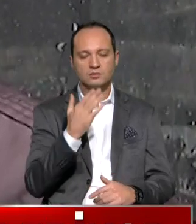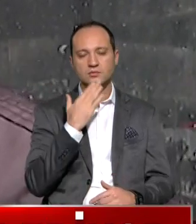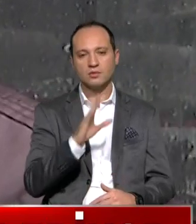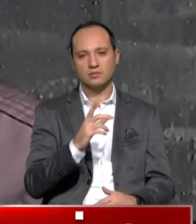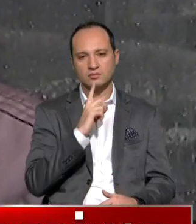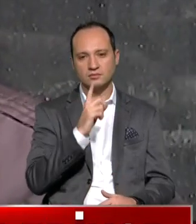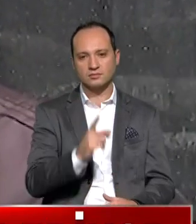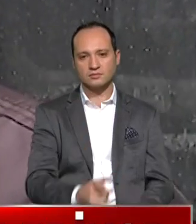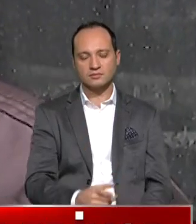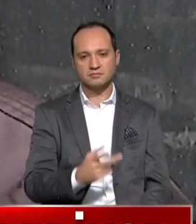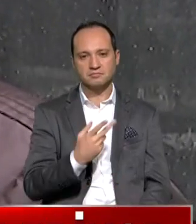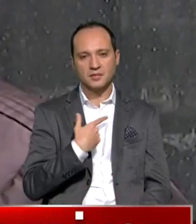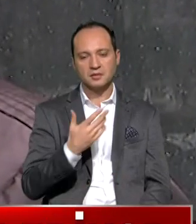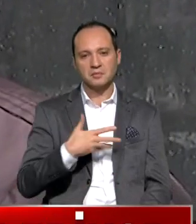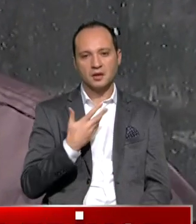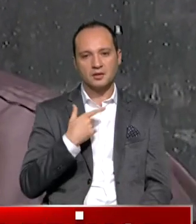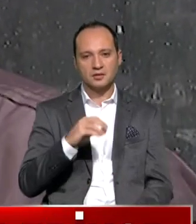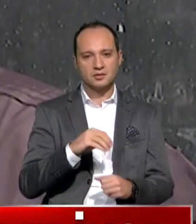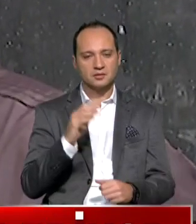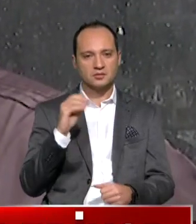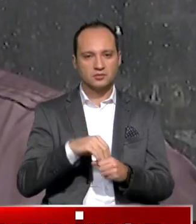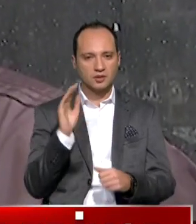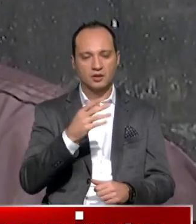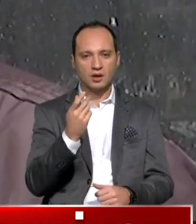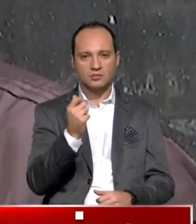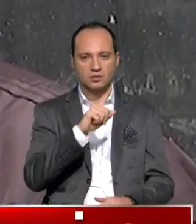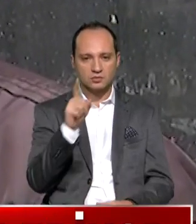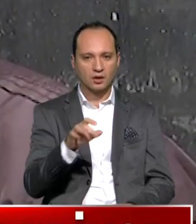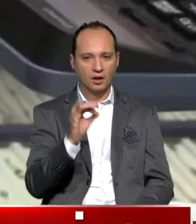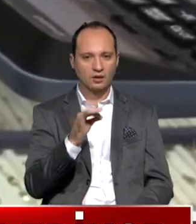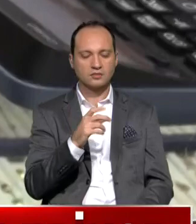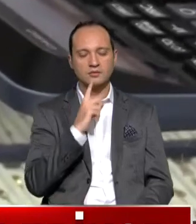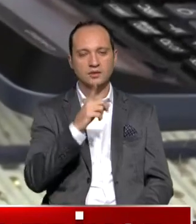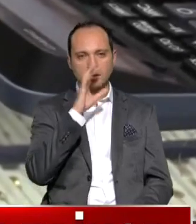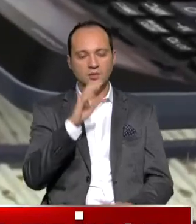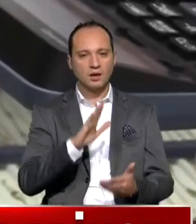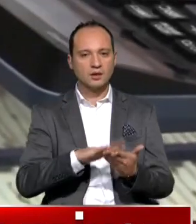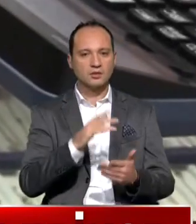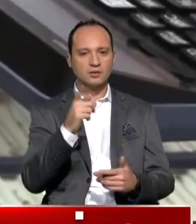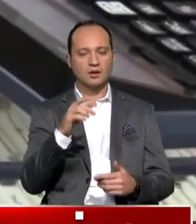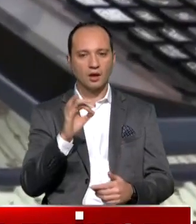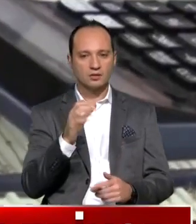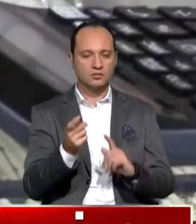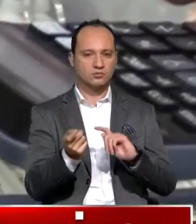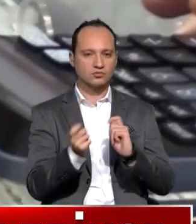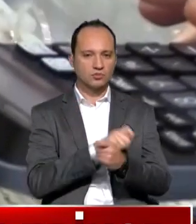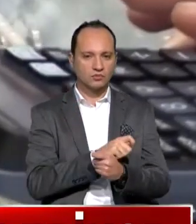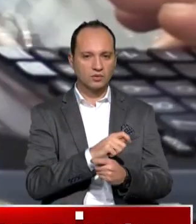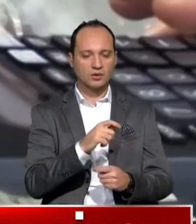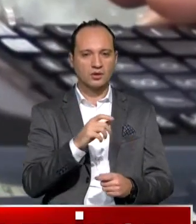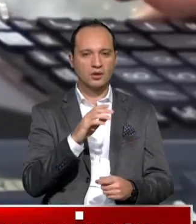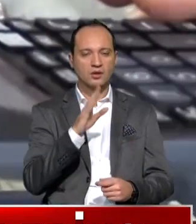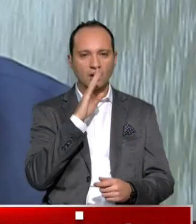Maalesef. Ben de merak ettiğim için gelip soruyorum kaç para olmuş diye. Altına. Aynen. Kimi elindeki birikimi altına çeviriyor. Kağıtlar